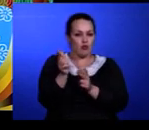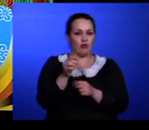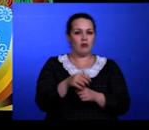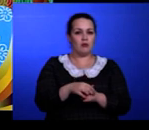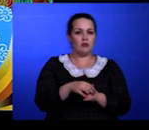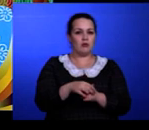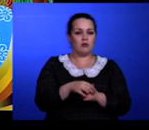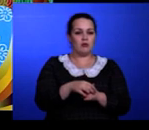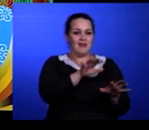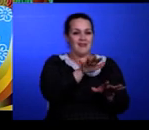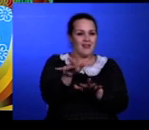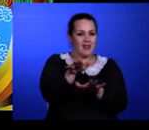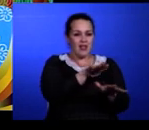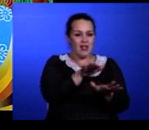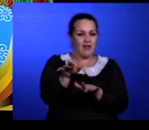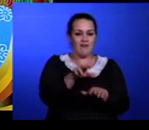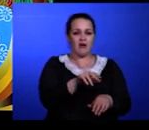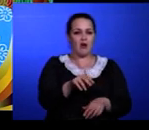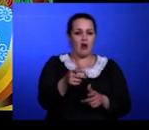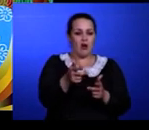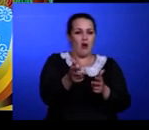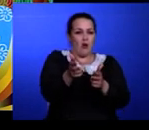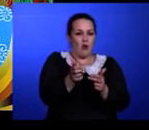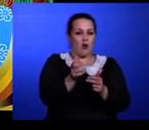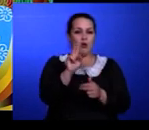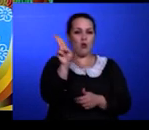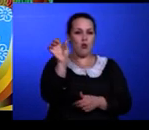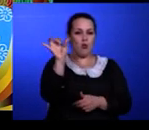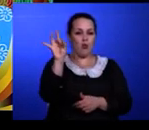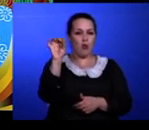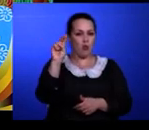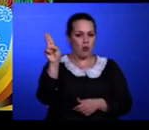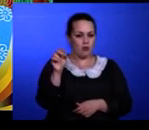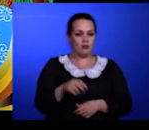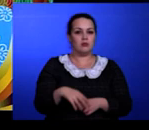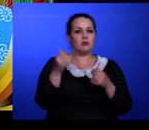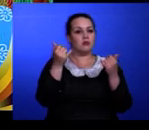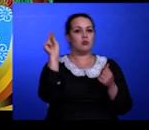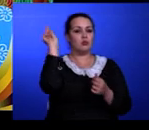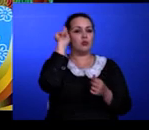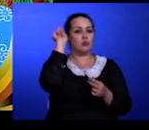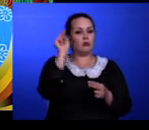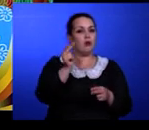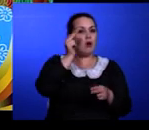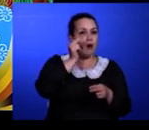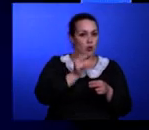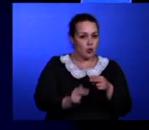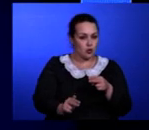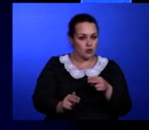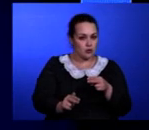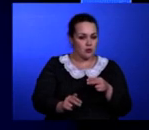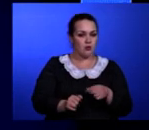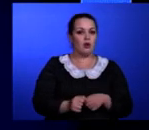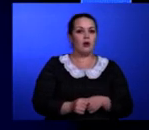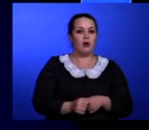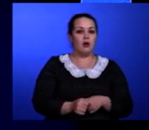действие курок ребята сегодня урок наш окончен я